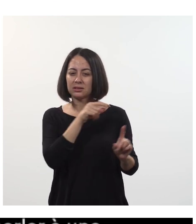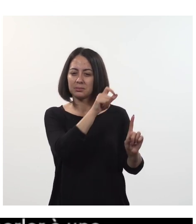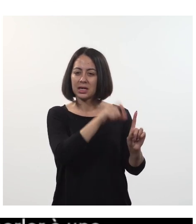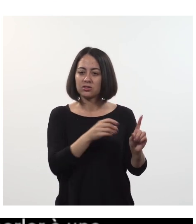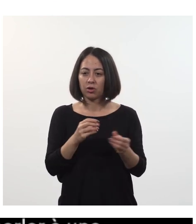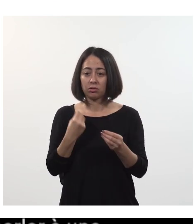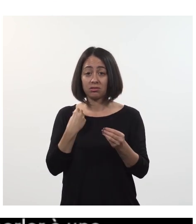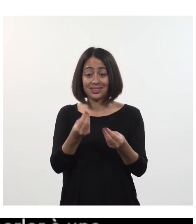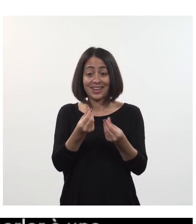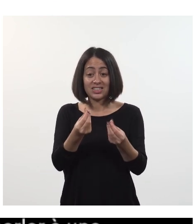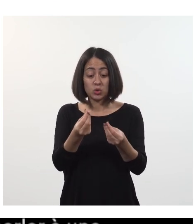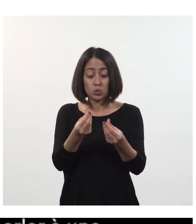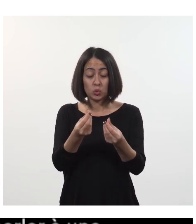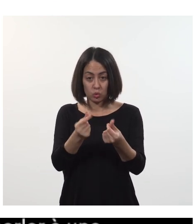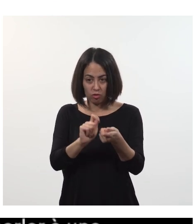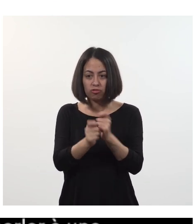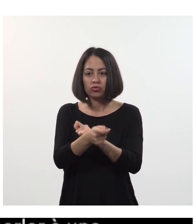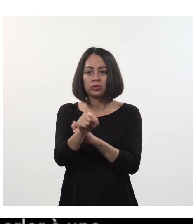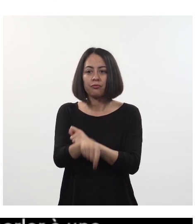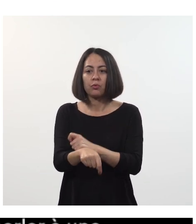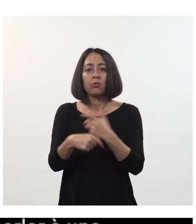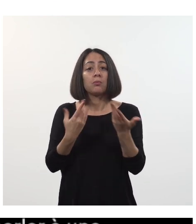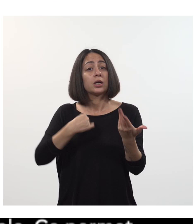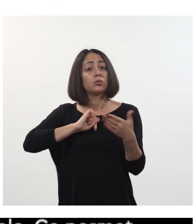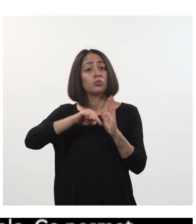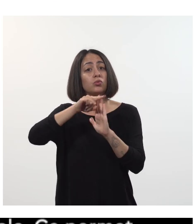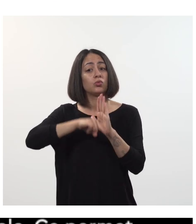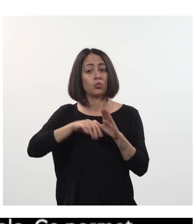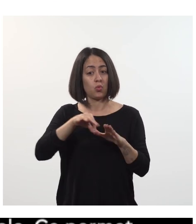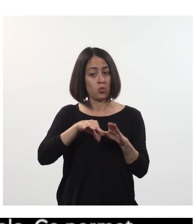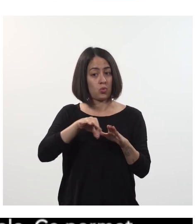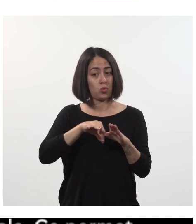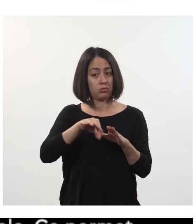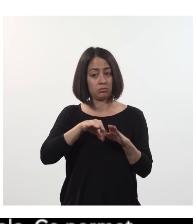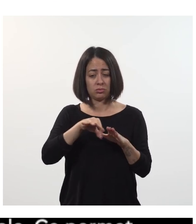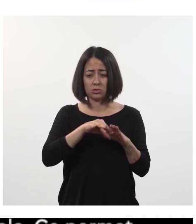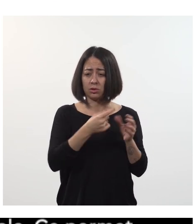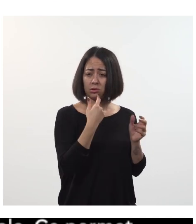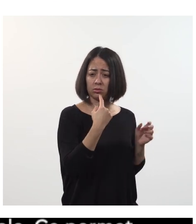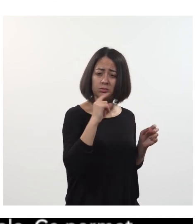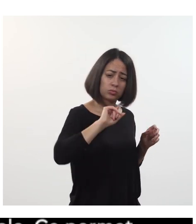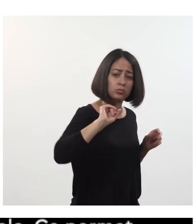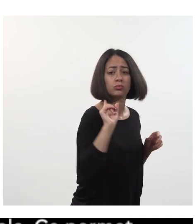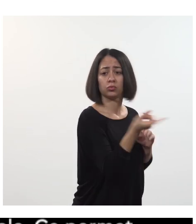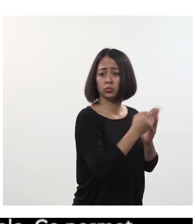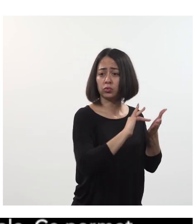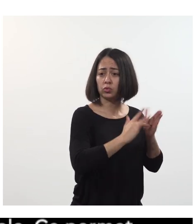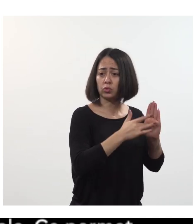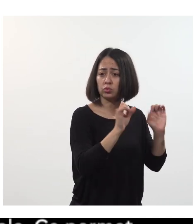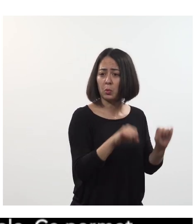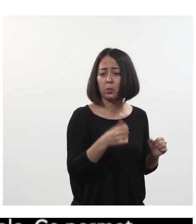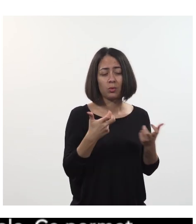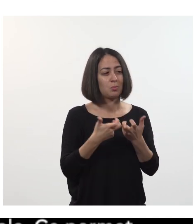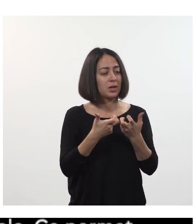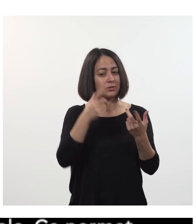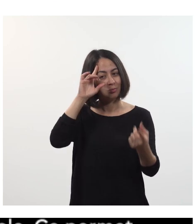tâché que ces recettes puissent également être proposées pour l'ensemble des convives, de façon à ce que, par exemple, sur des journées à thématique, des